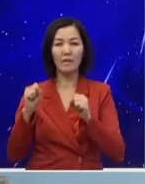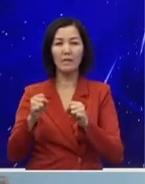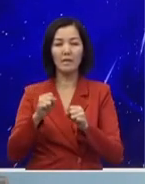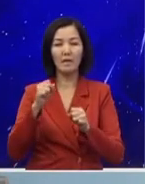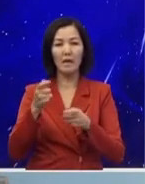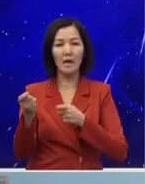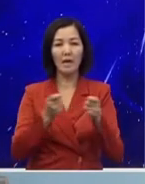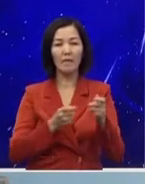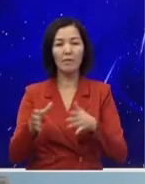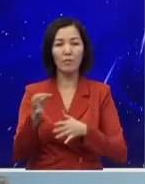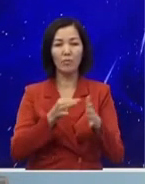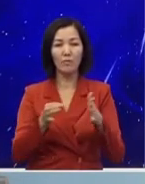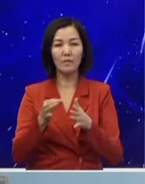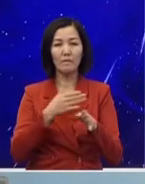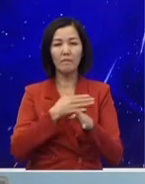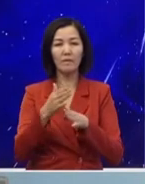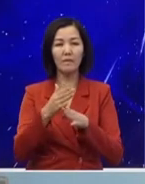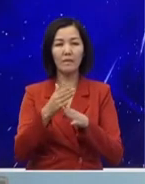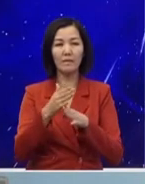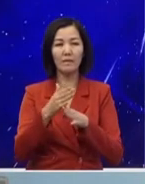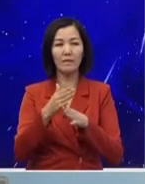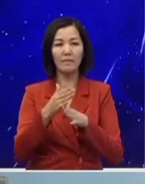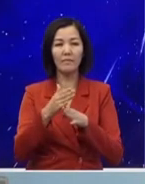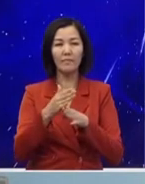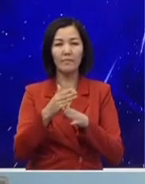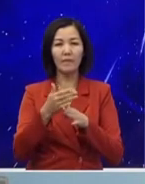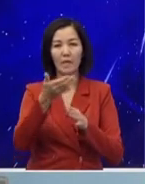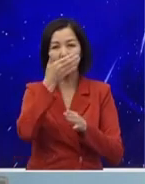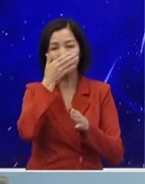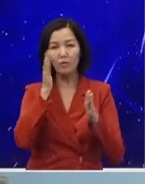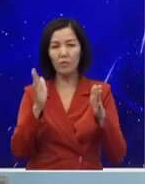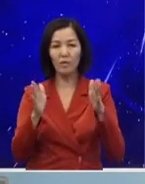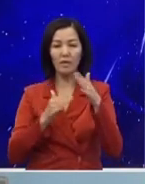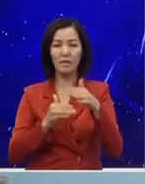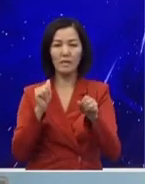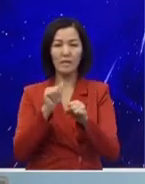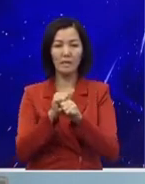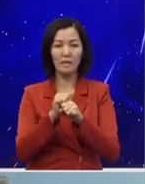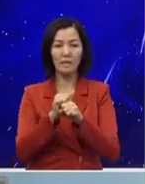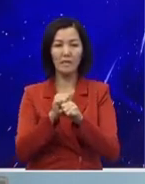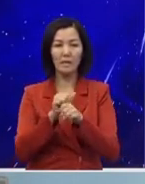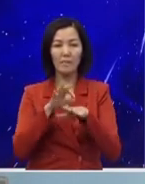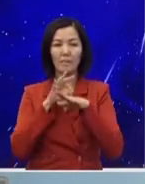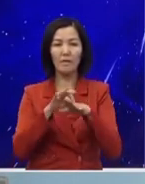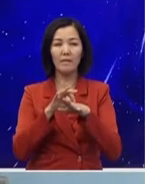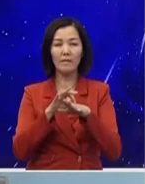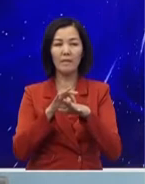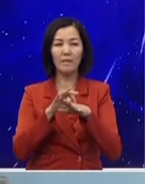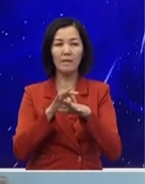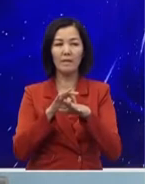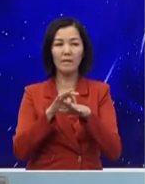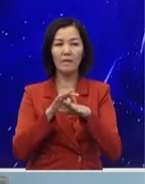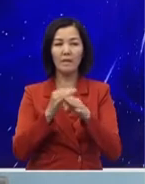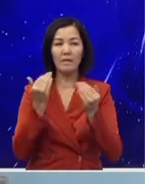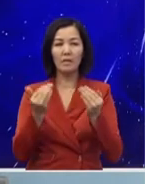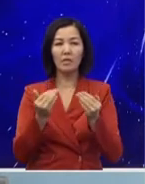области выделило деньги на постановку нам кислородной станции и проведение точек, и также